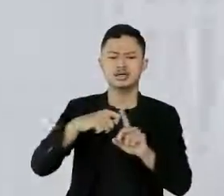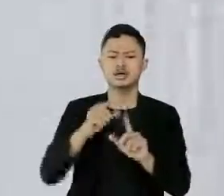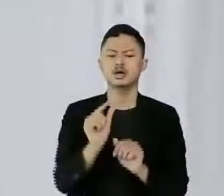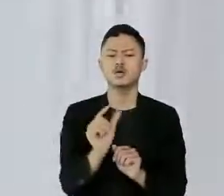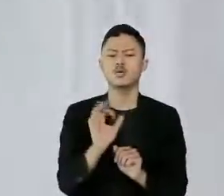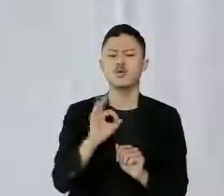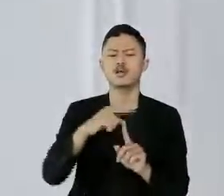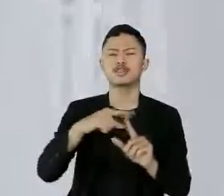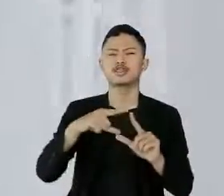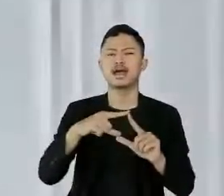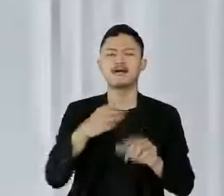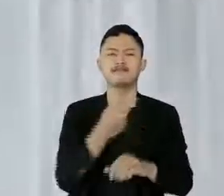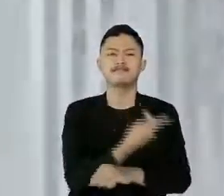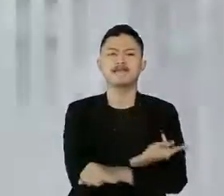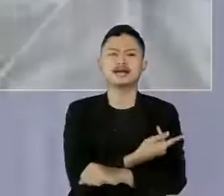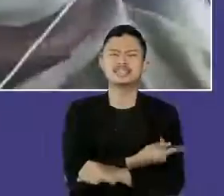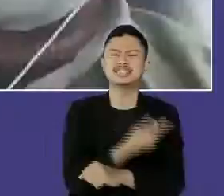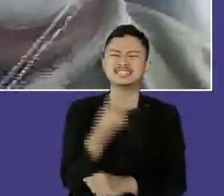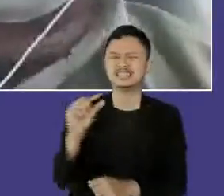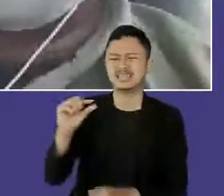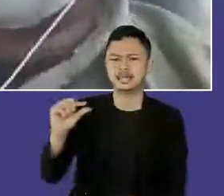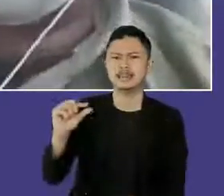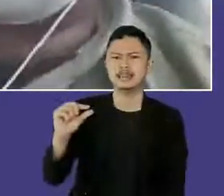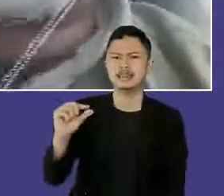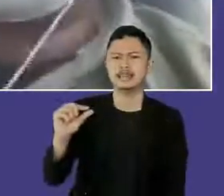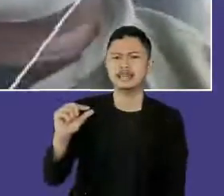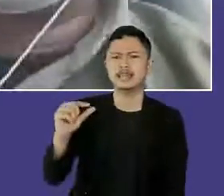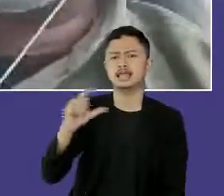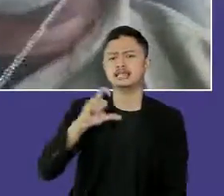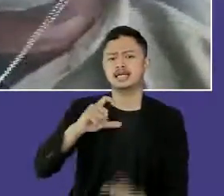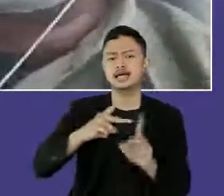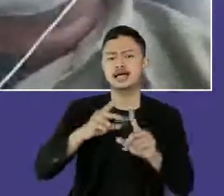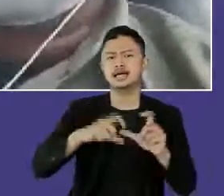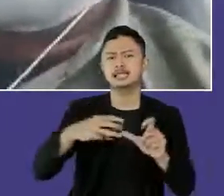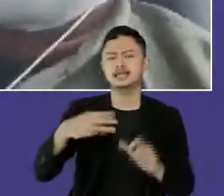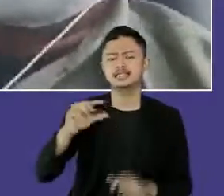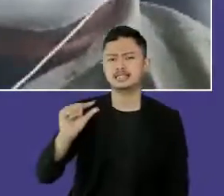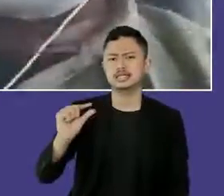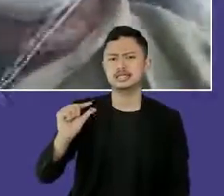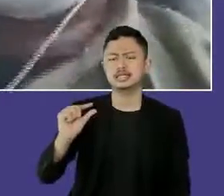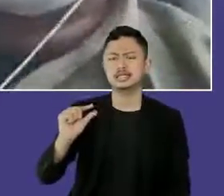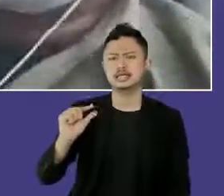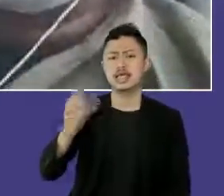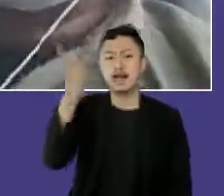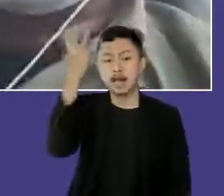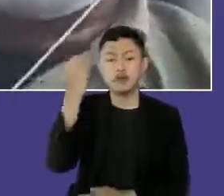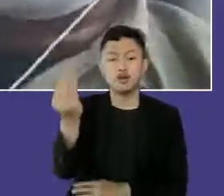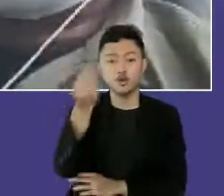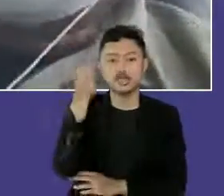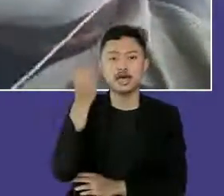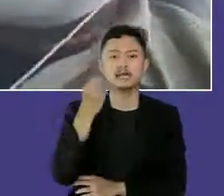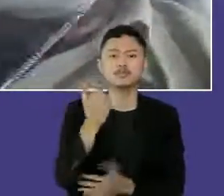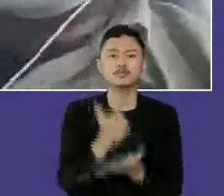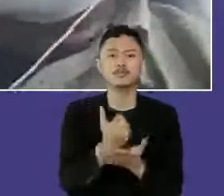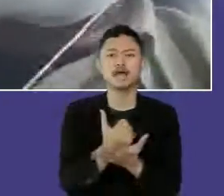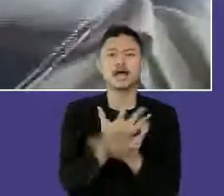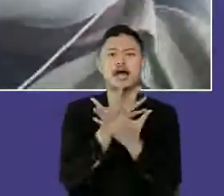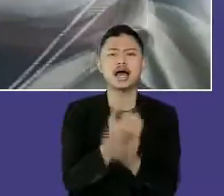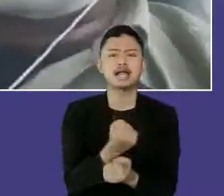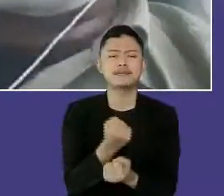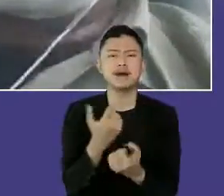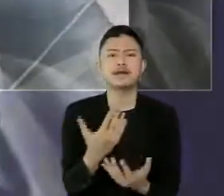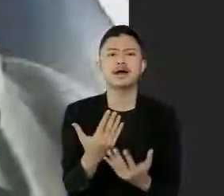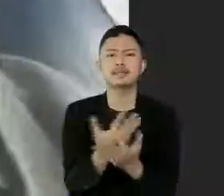sekali, tidak berbanding lurus dengan apa yang sudah didorong atau didengungkan. Desa wisata adalah harapan depan